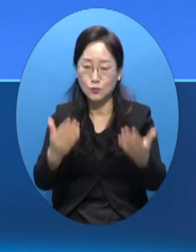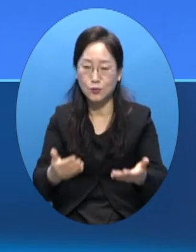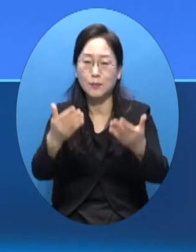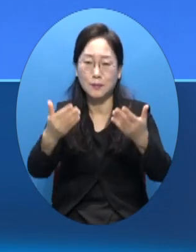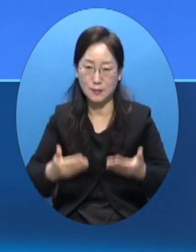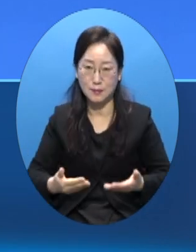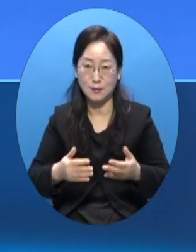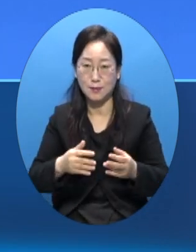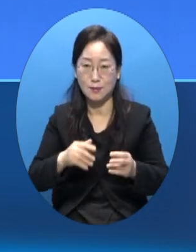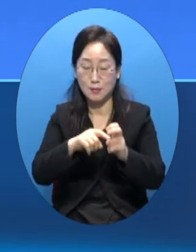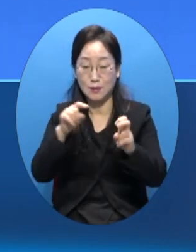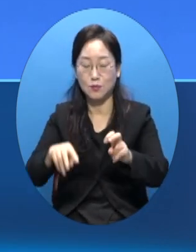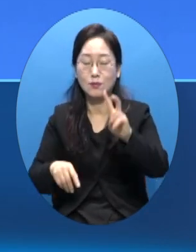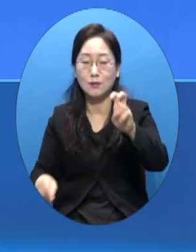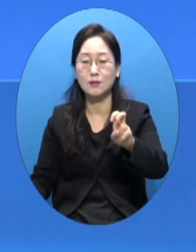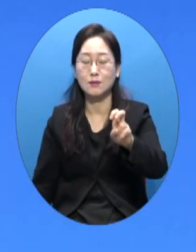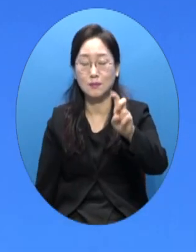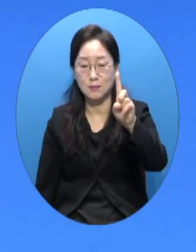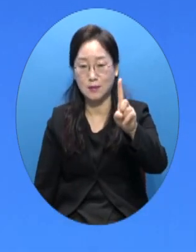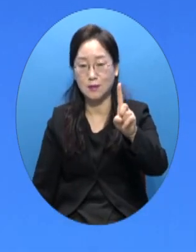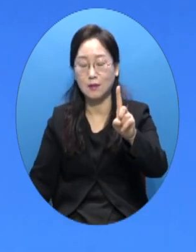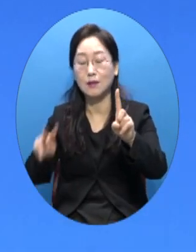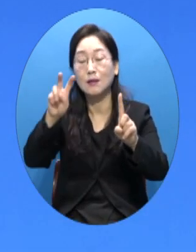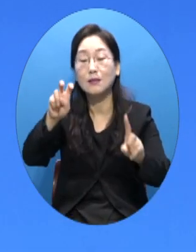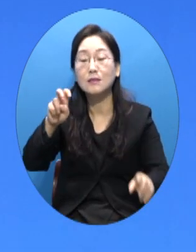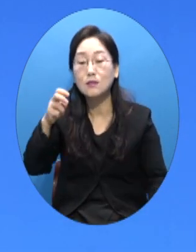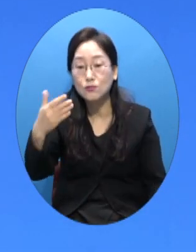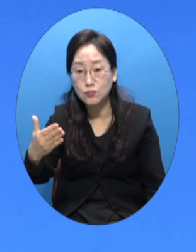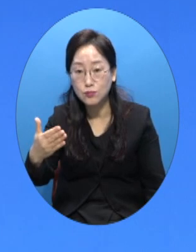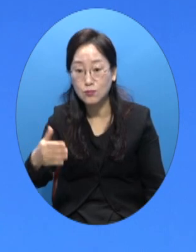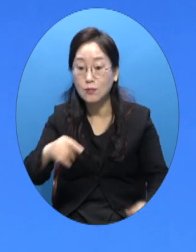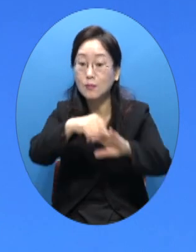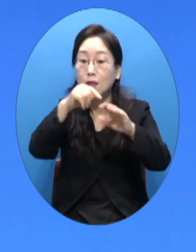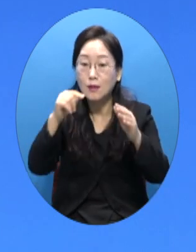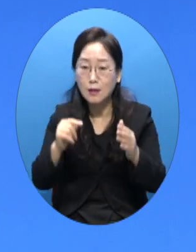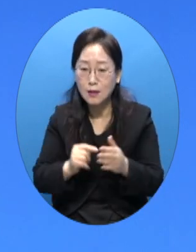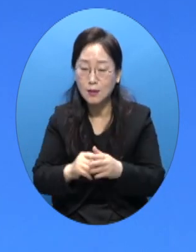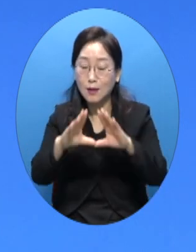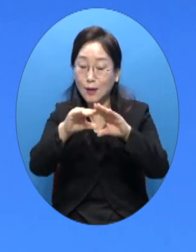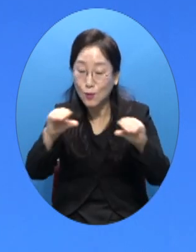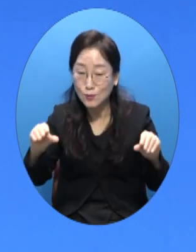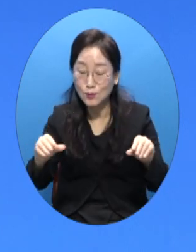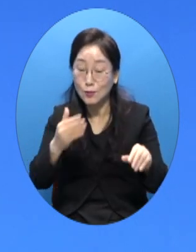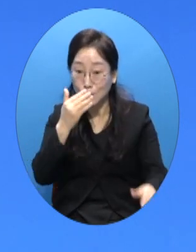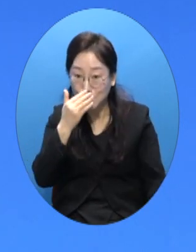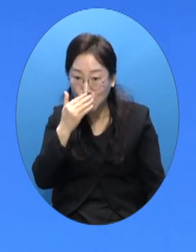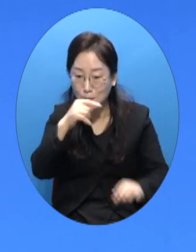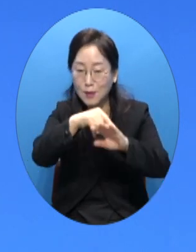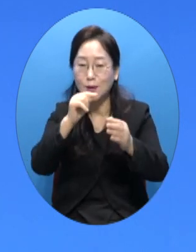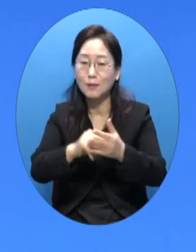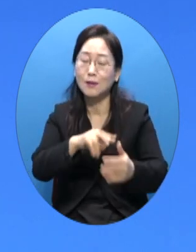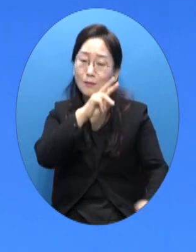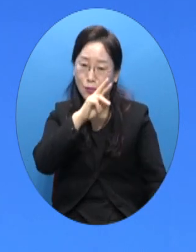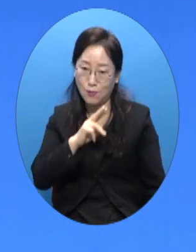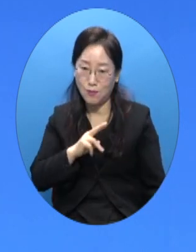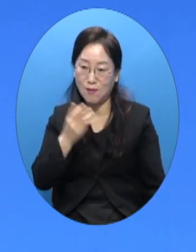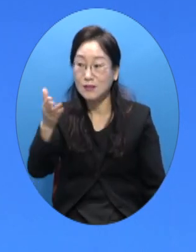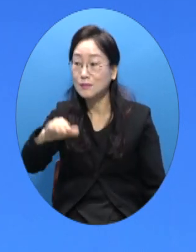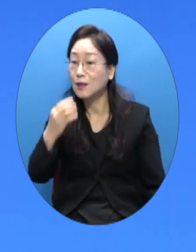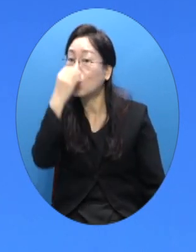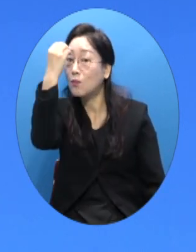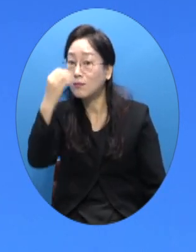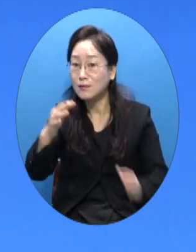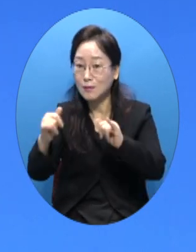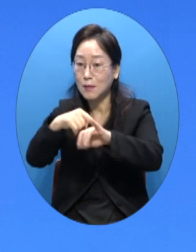마태복음 11장 29절입니다 우리가 마음이 온유하고 겸손하면 우리 마음에 평안함이 임합니다 그러나 교만한 사람들은